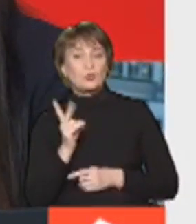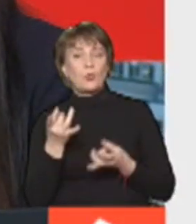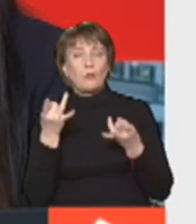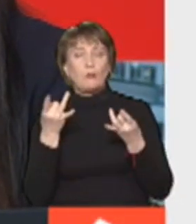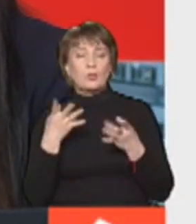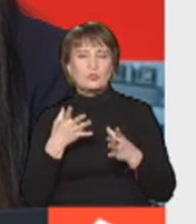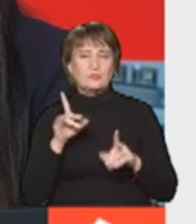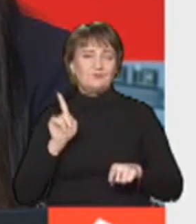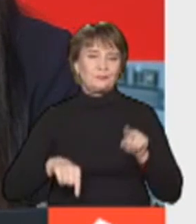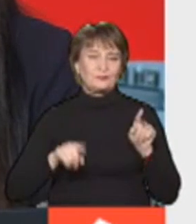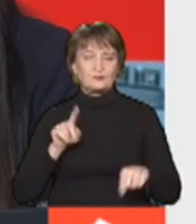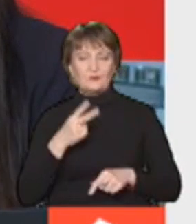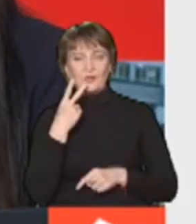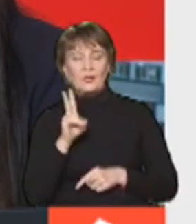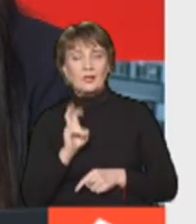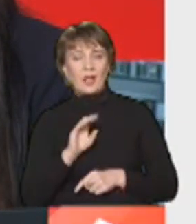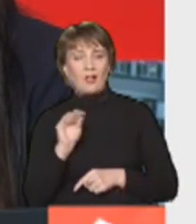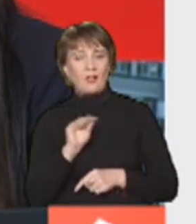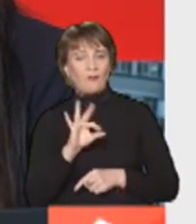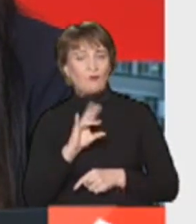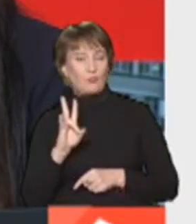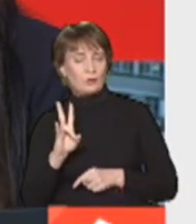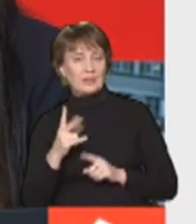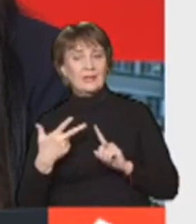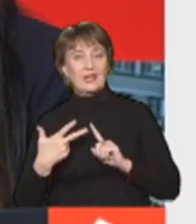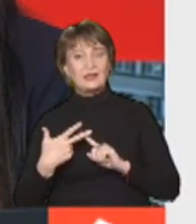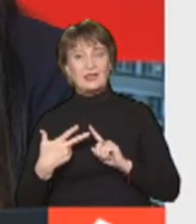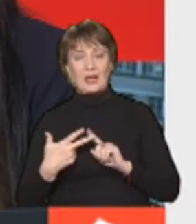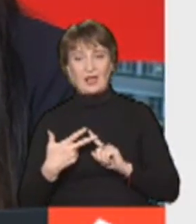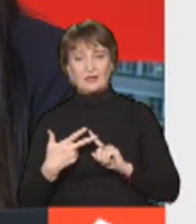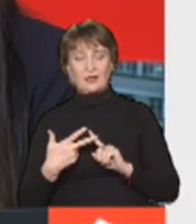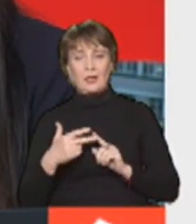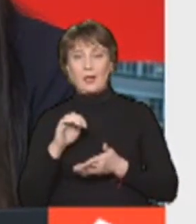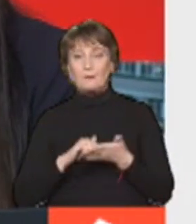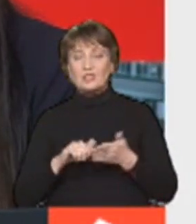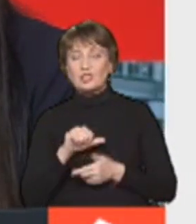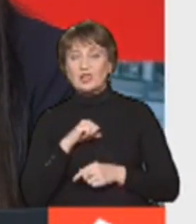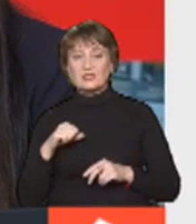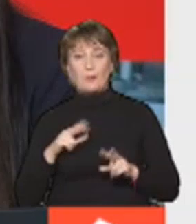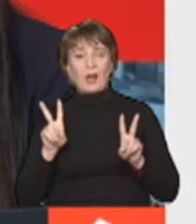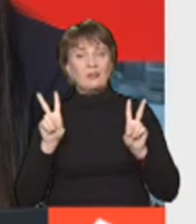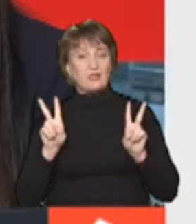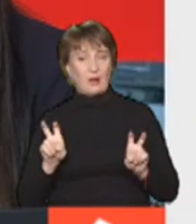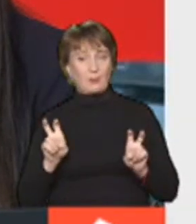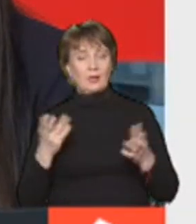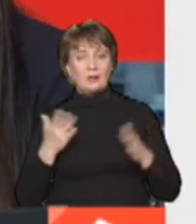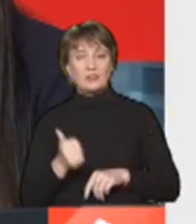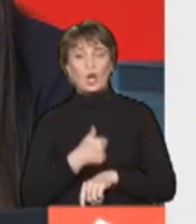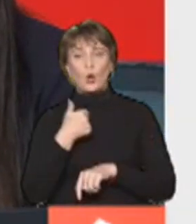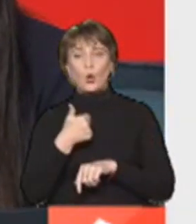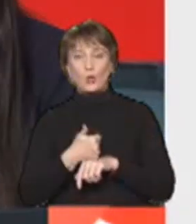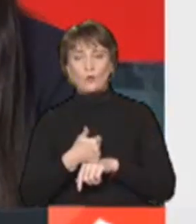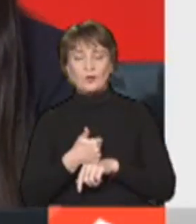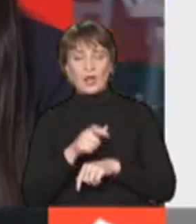часом дивляться кіно як фон. І третя причина – це сама тема, де головна героїня